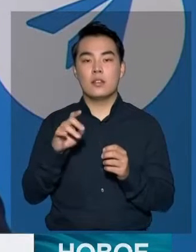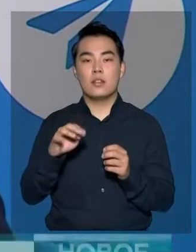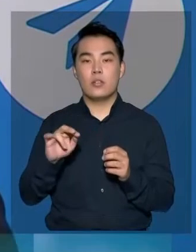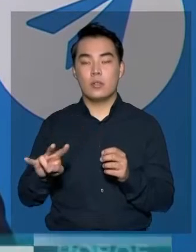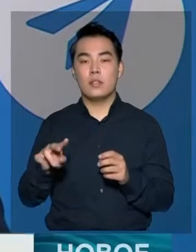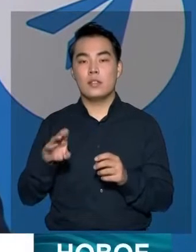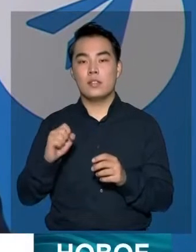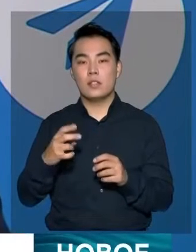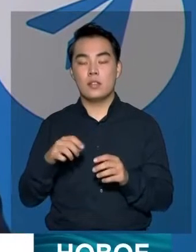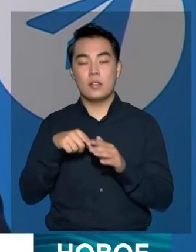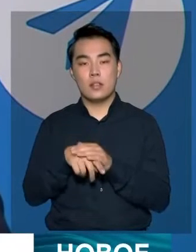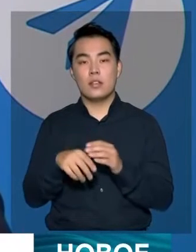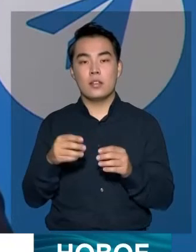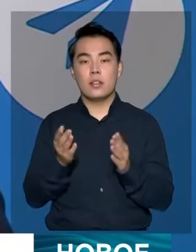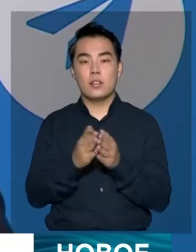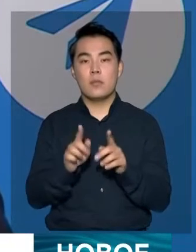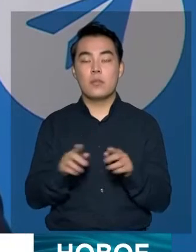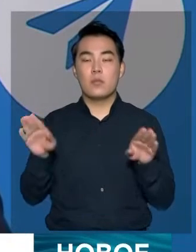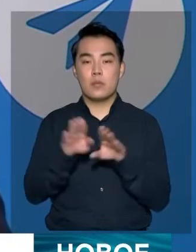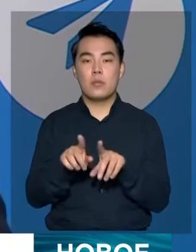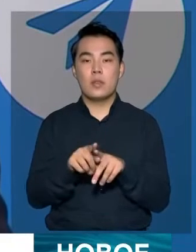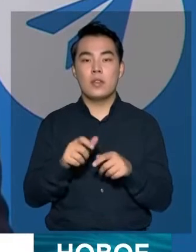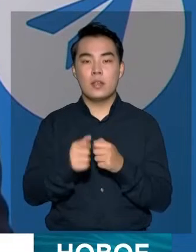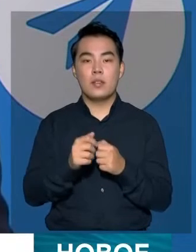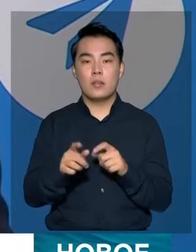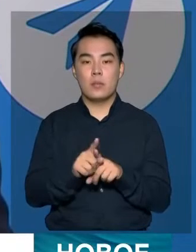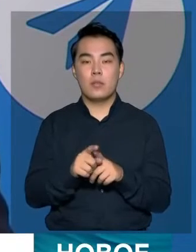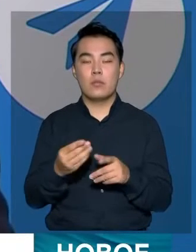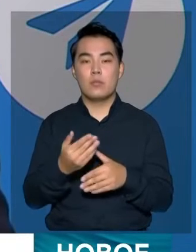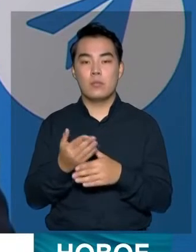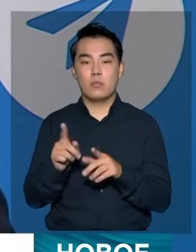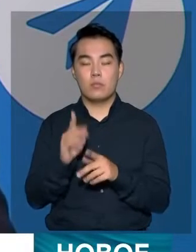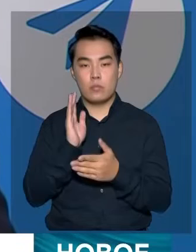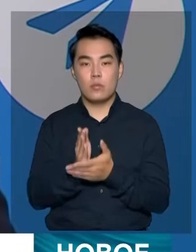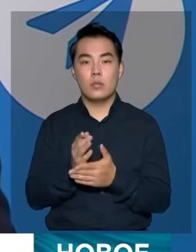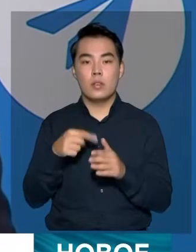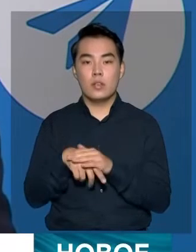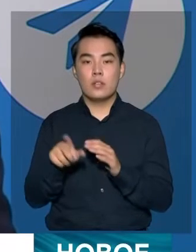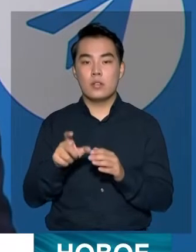книг приоритет будет отдаваться розничным инвесторам, гражданам